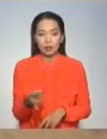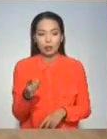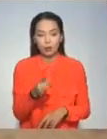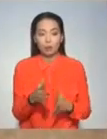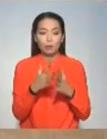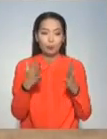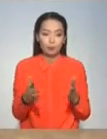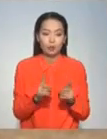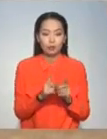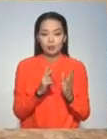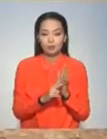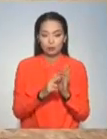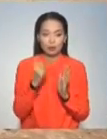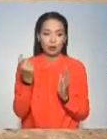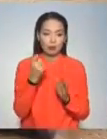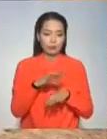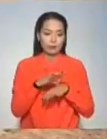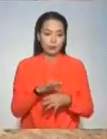более 80 хозяйств.